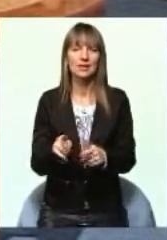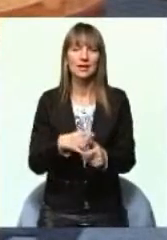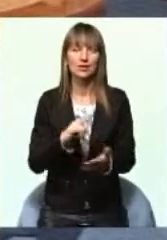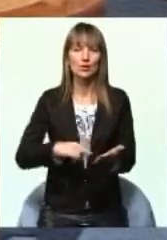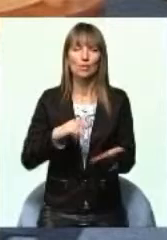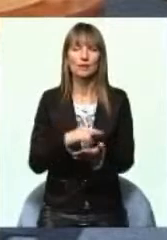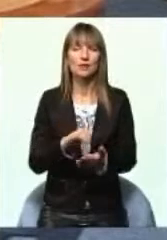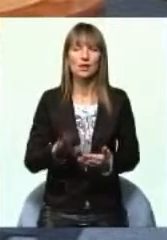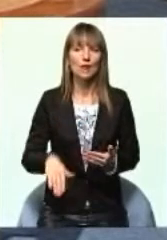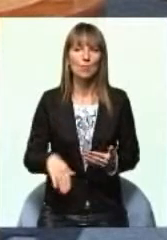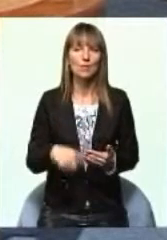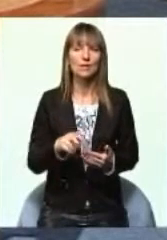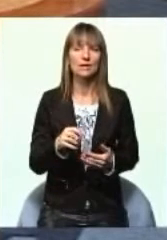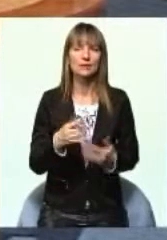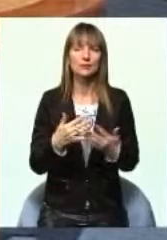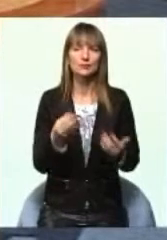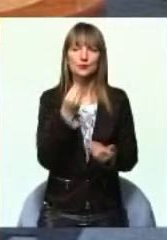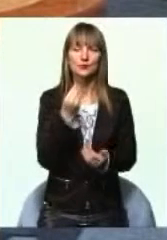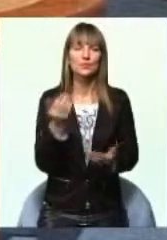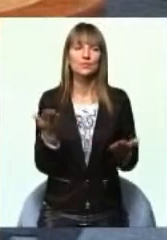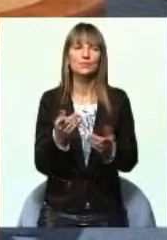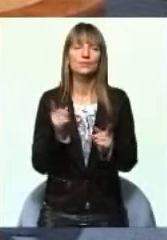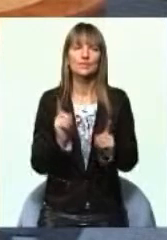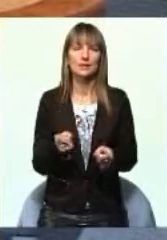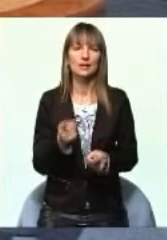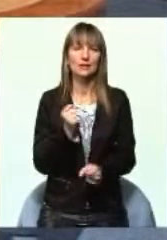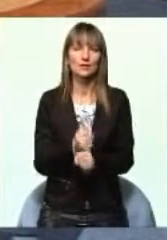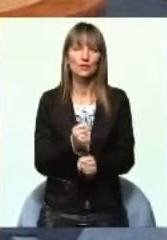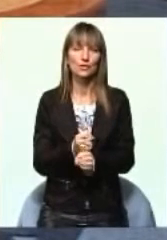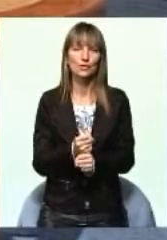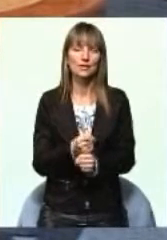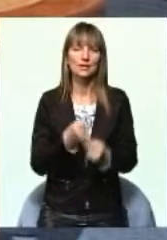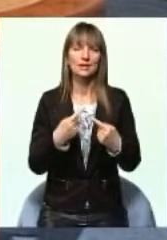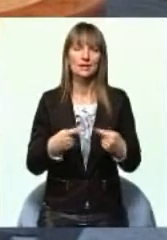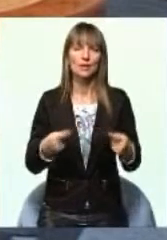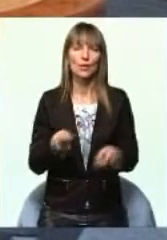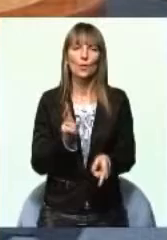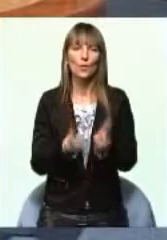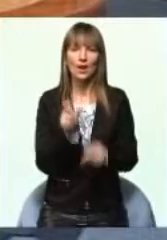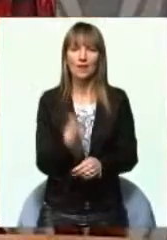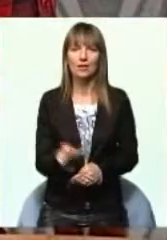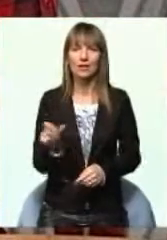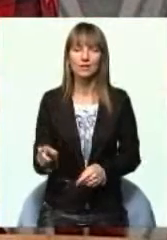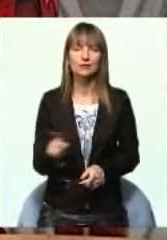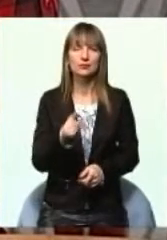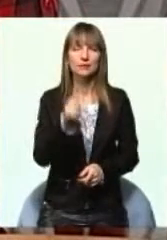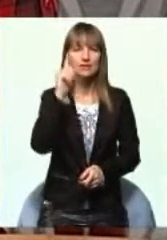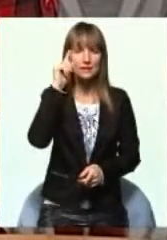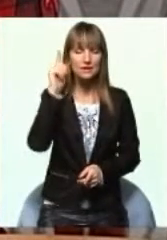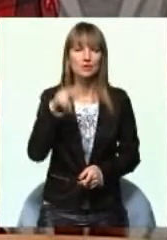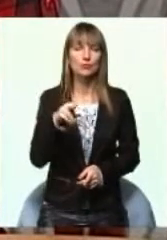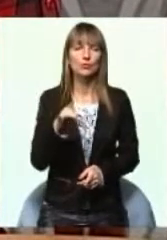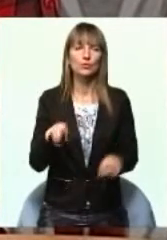або ще дуже таких багато страв, які дійсно таки створюють різноманітні кулінари. А що тобі відомо про